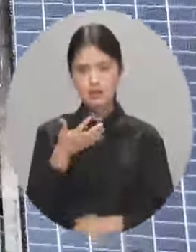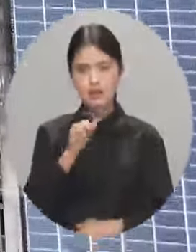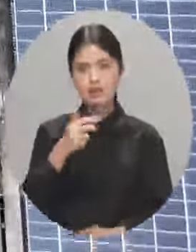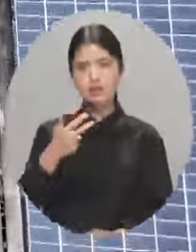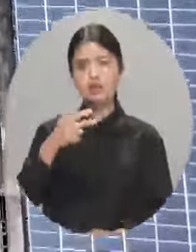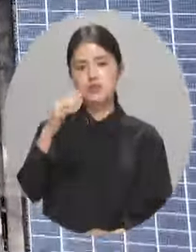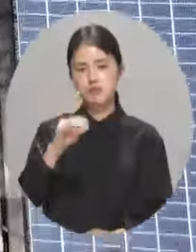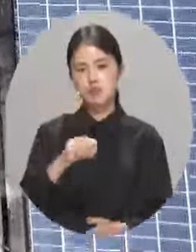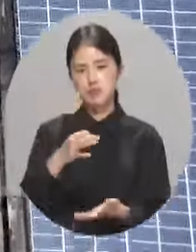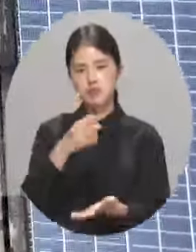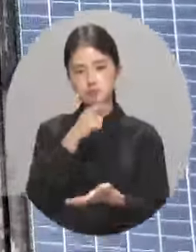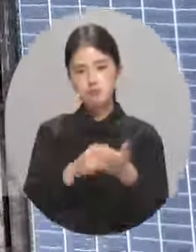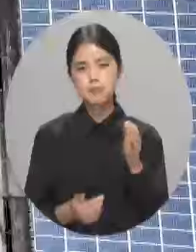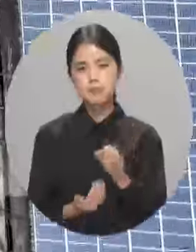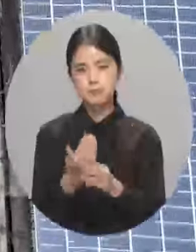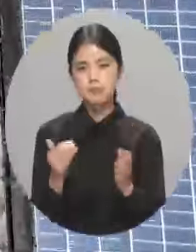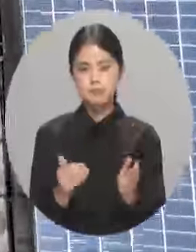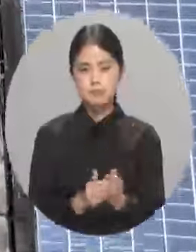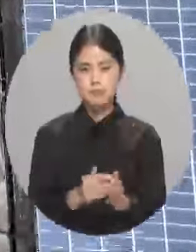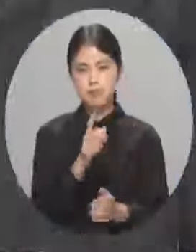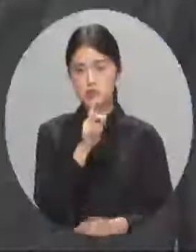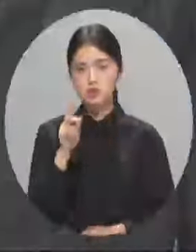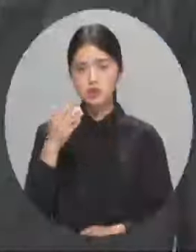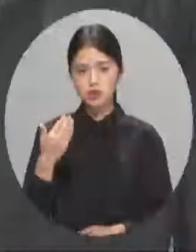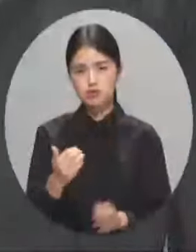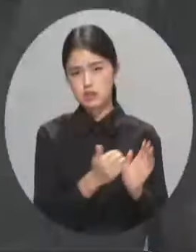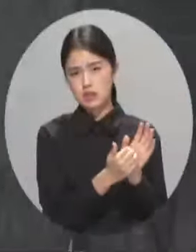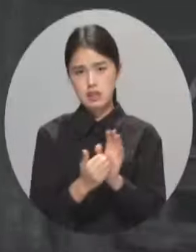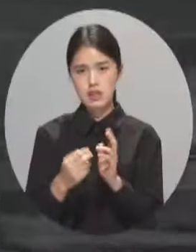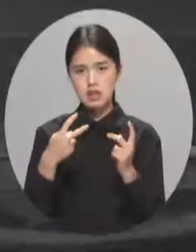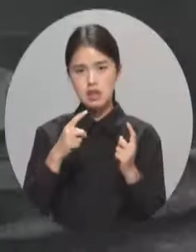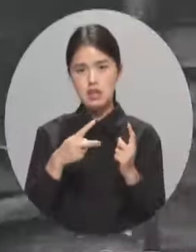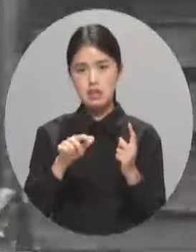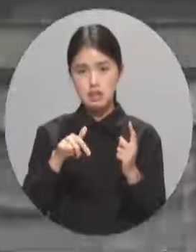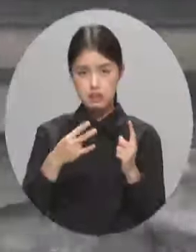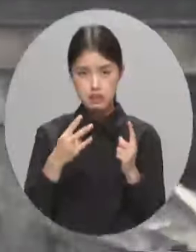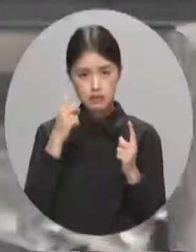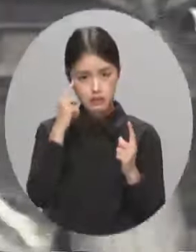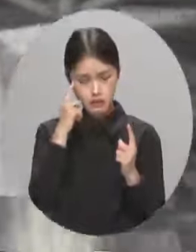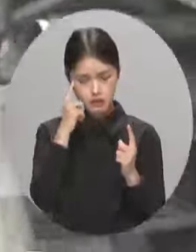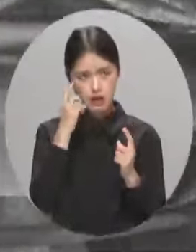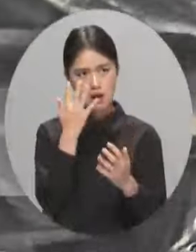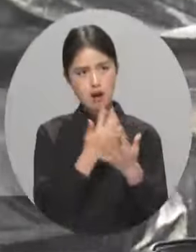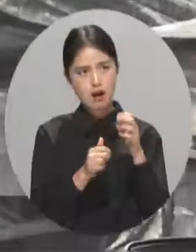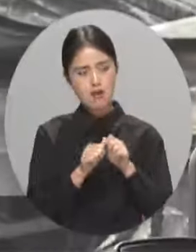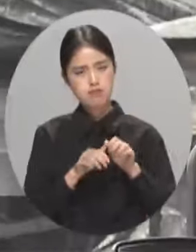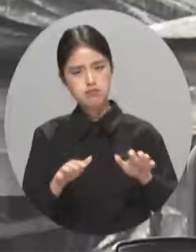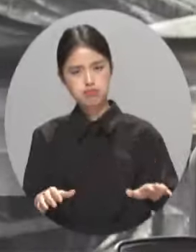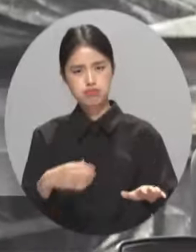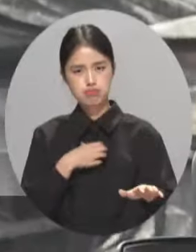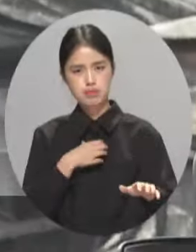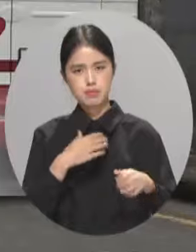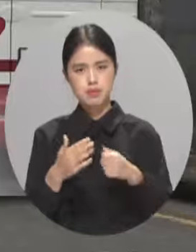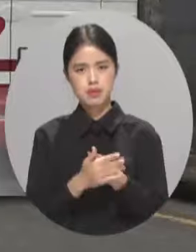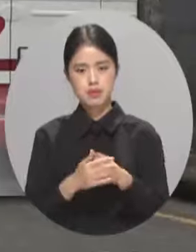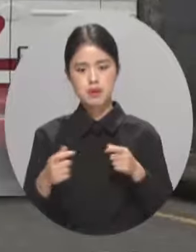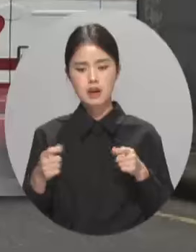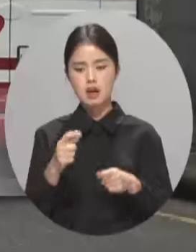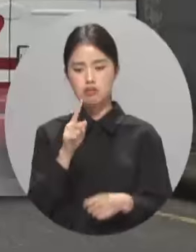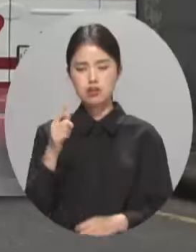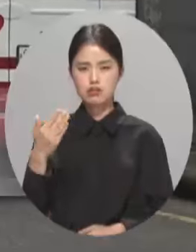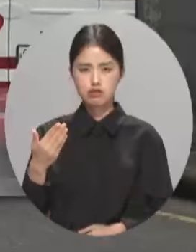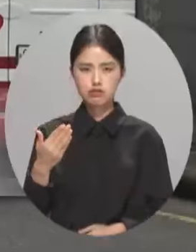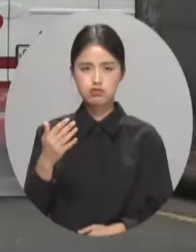피해가 발생했습니다. 소방당국은 대응 1단계를 발령했다가 연소 확대가 우려되자 인근 소방서